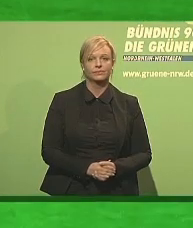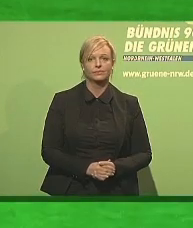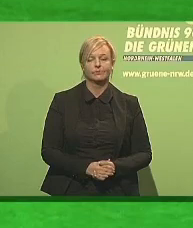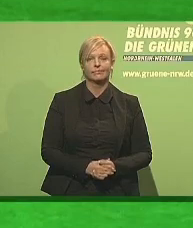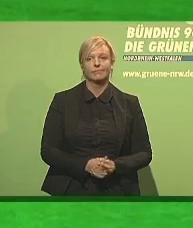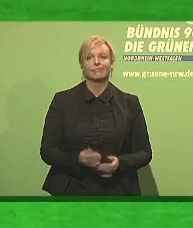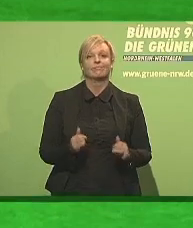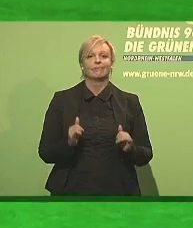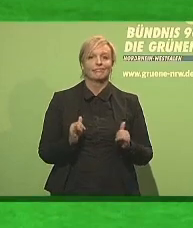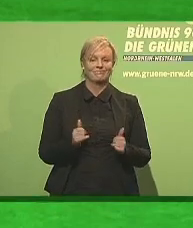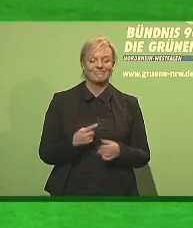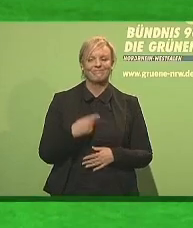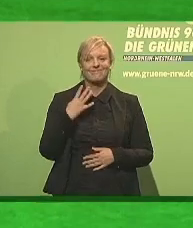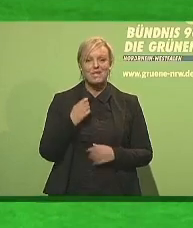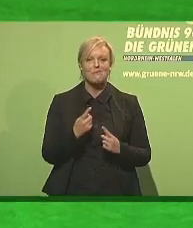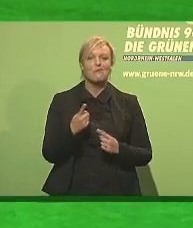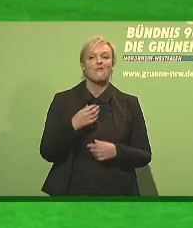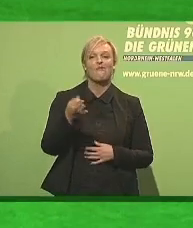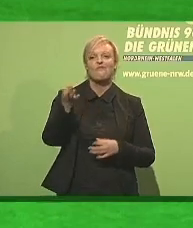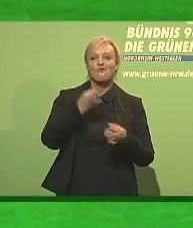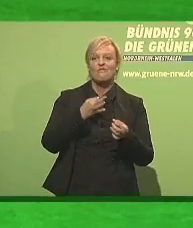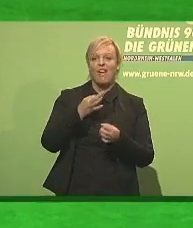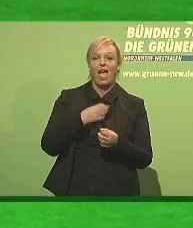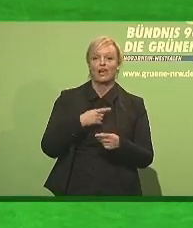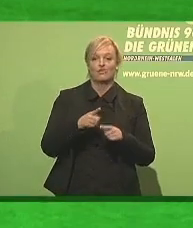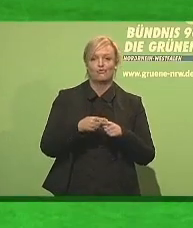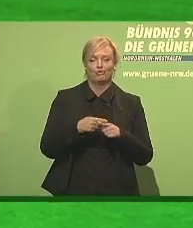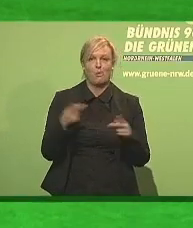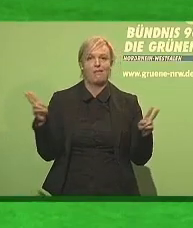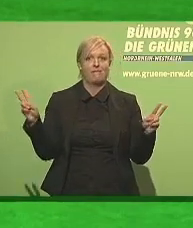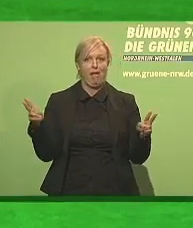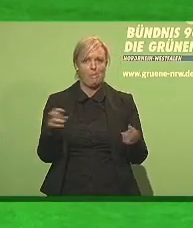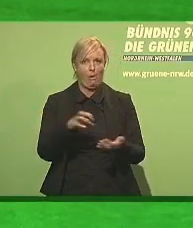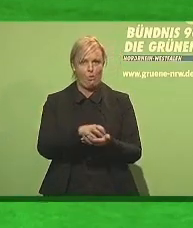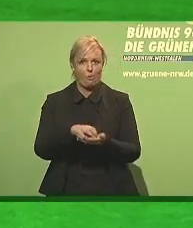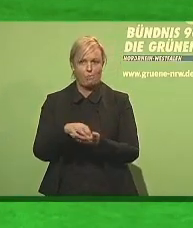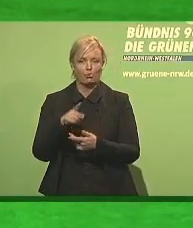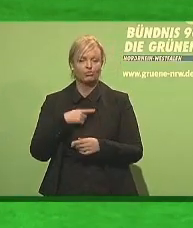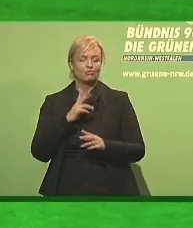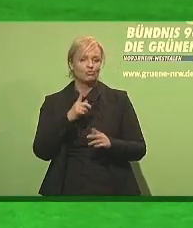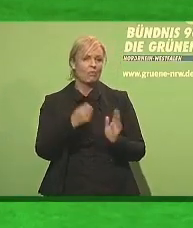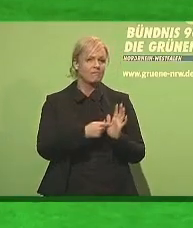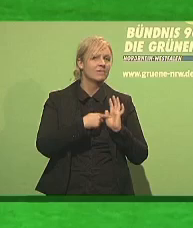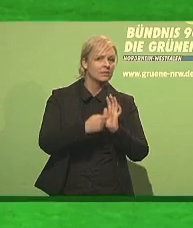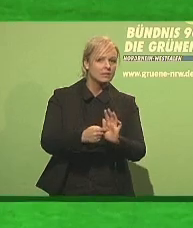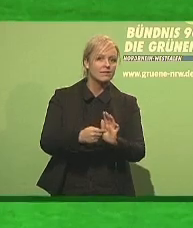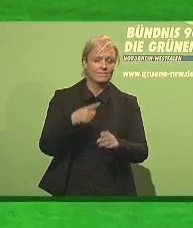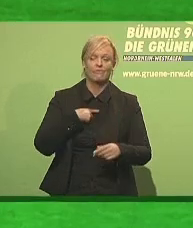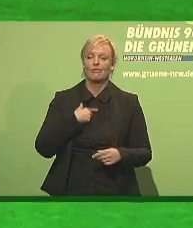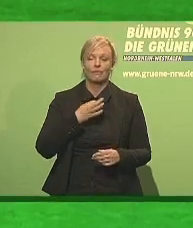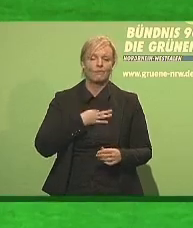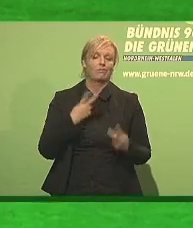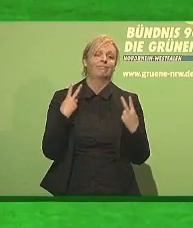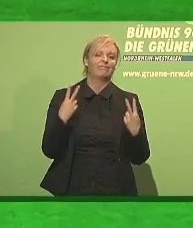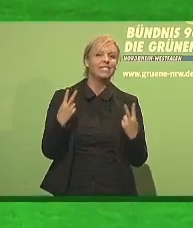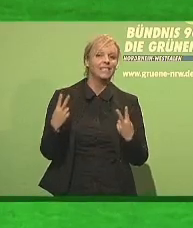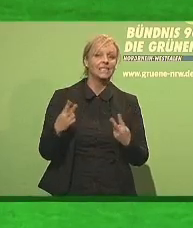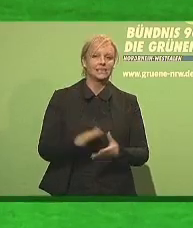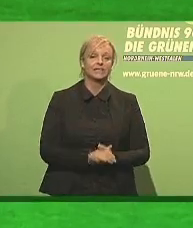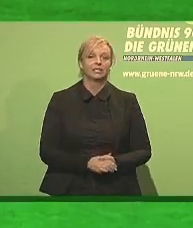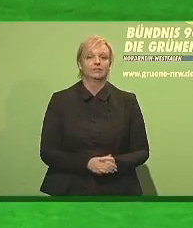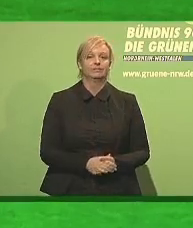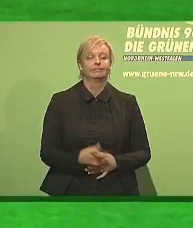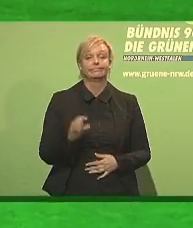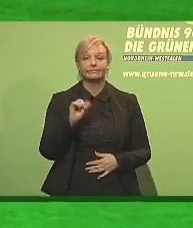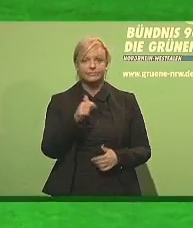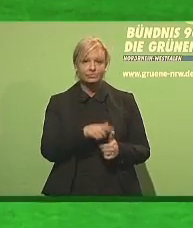Ja, liebe Grünen, also die Frage der Entschuldung der Kommunen, das habe ich, glaube ich, in meiner Rede auch schon deutlich gemacht, ist mir ein wirklich sehr wichtiges Anliegen. Hier geht es zum einen darum, dass